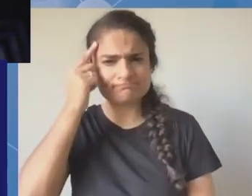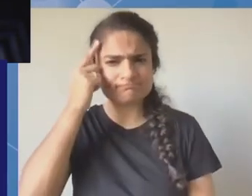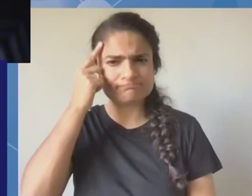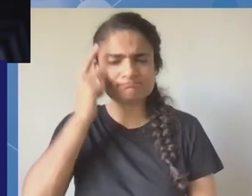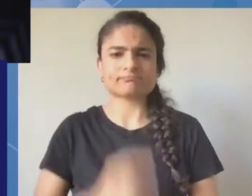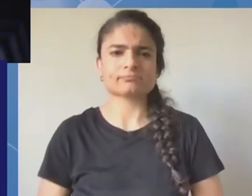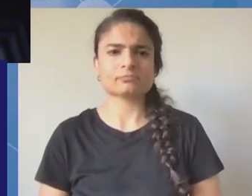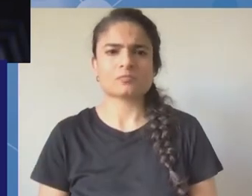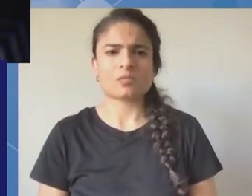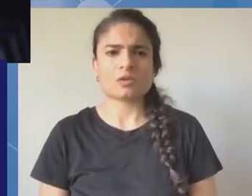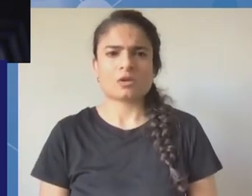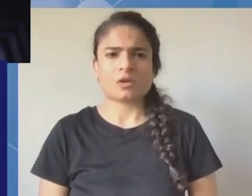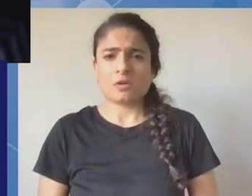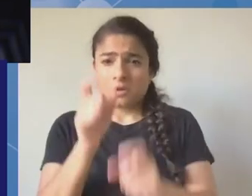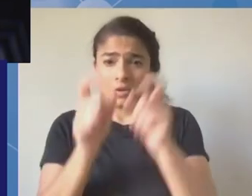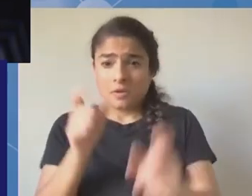秘书处